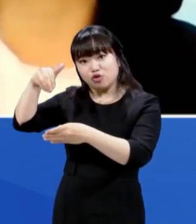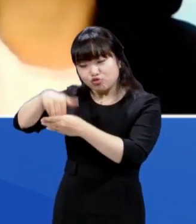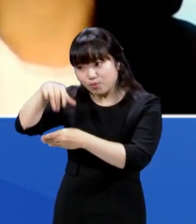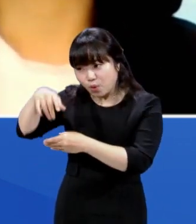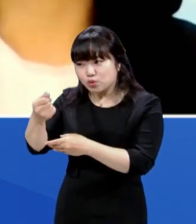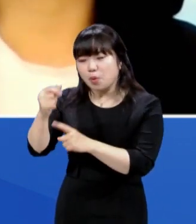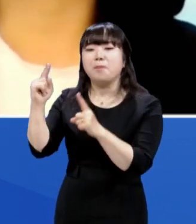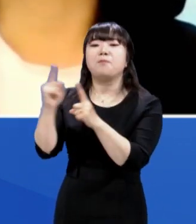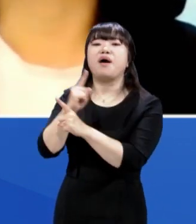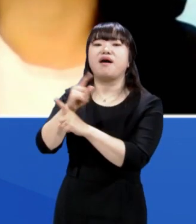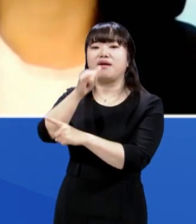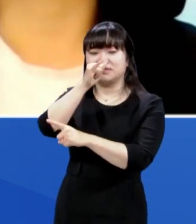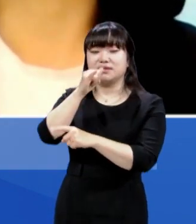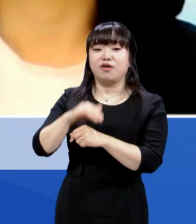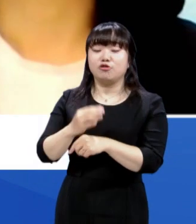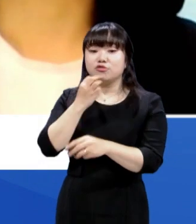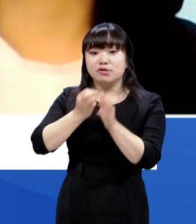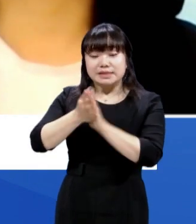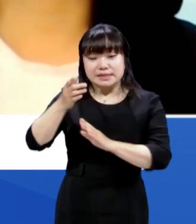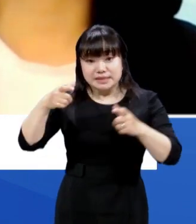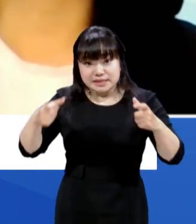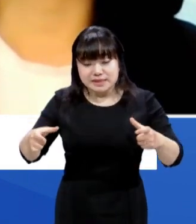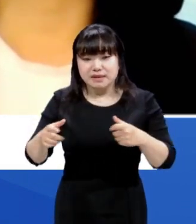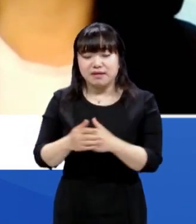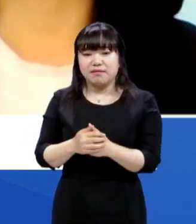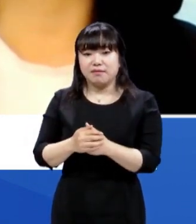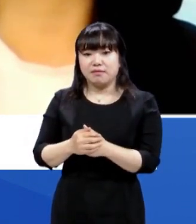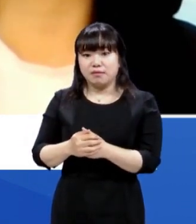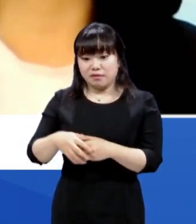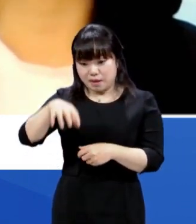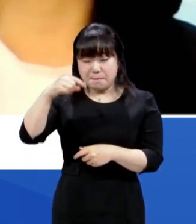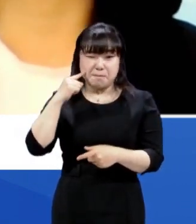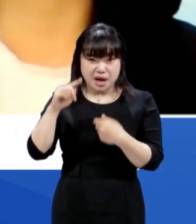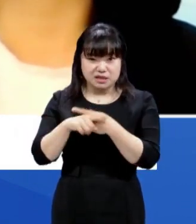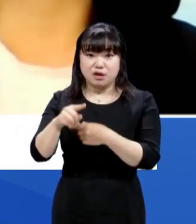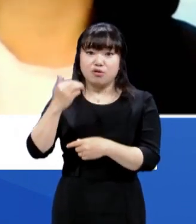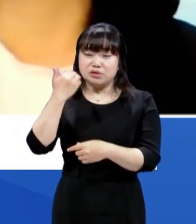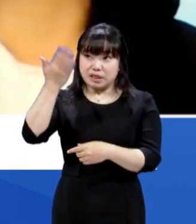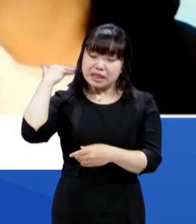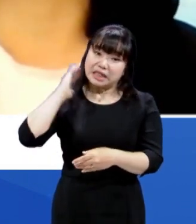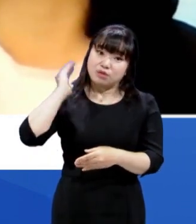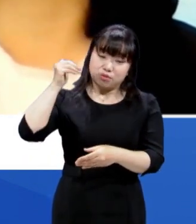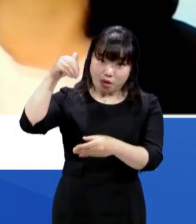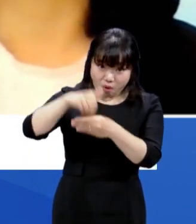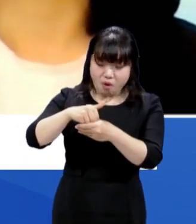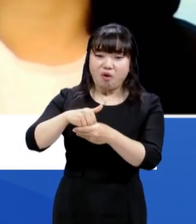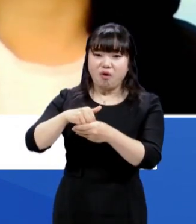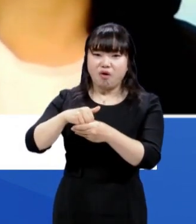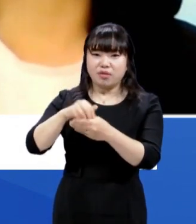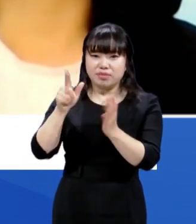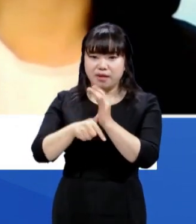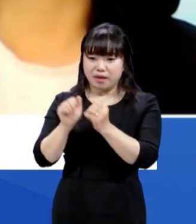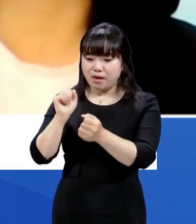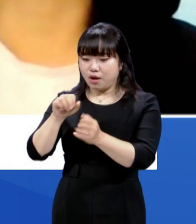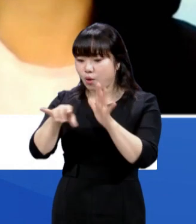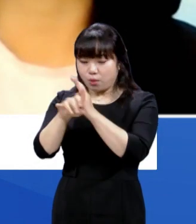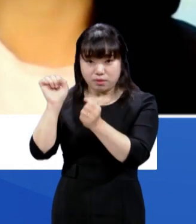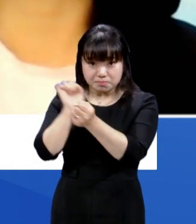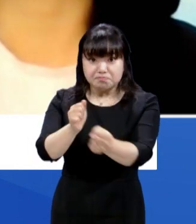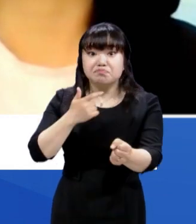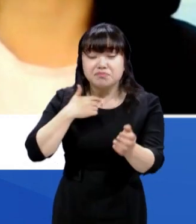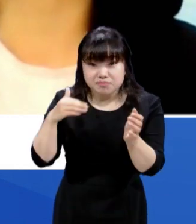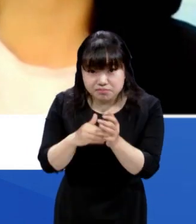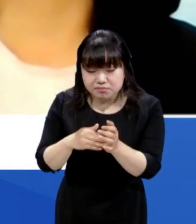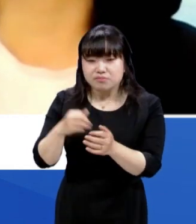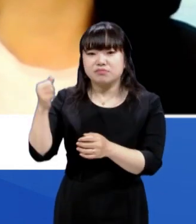있는데요 서울의 경우에는 그 해당 시설의 적군은 알고 학진 다 들의 출입을 거부한다는 g 그리고 선거 인들의 동서